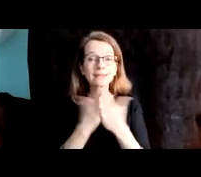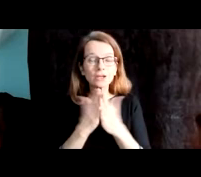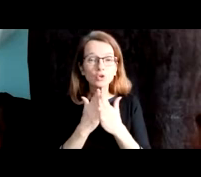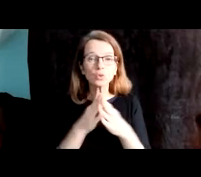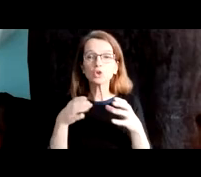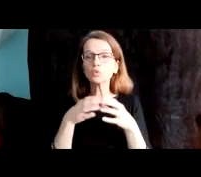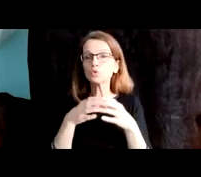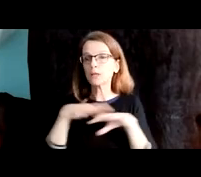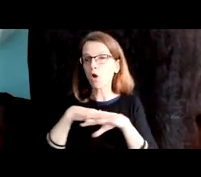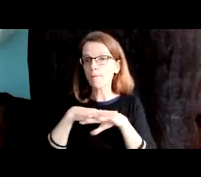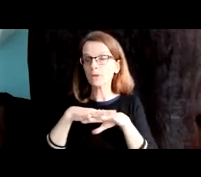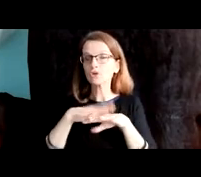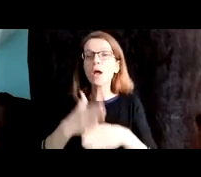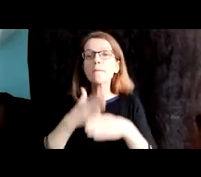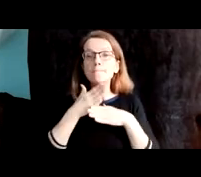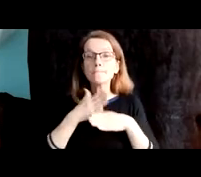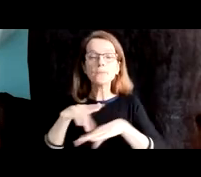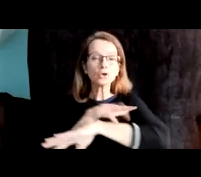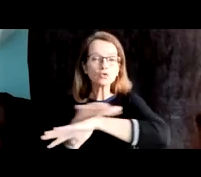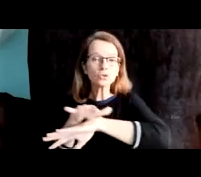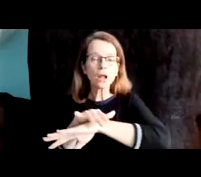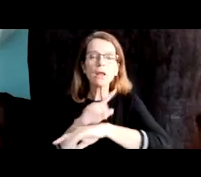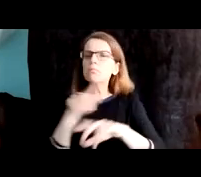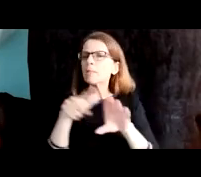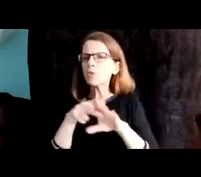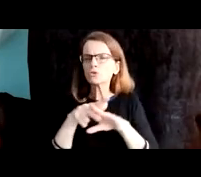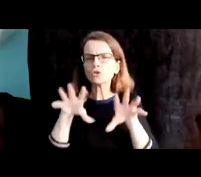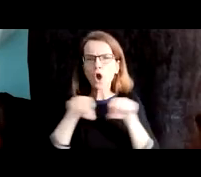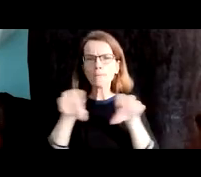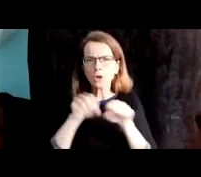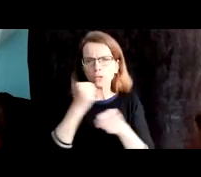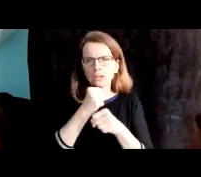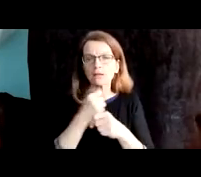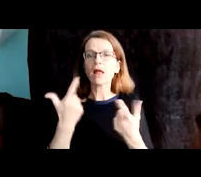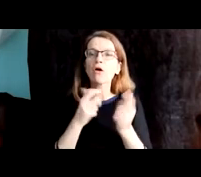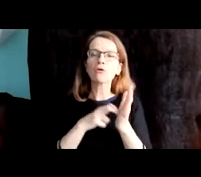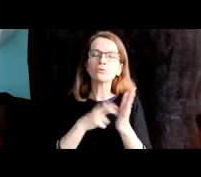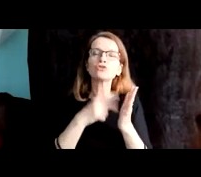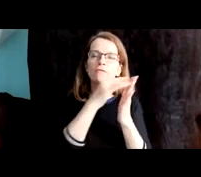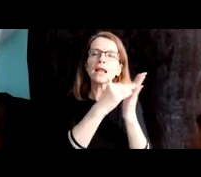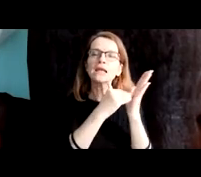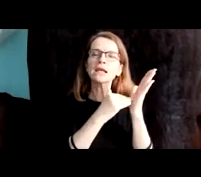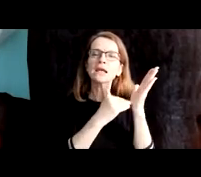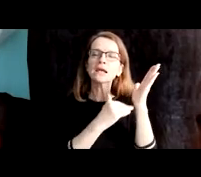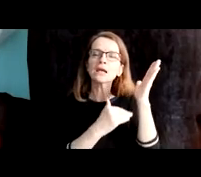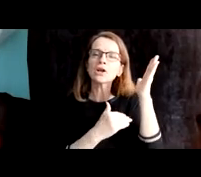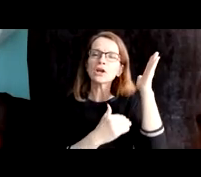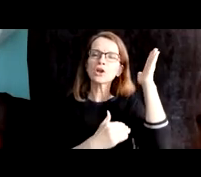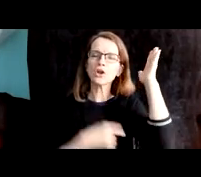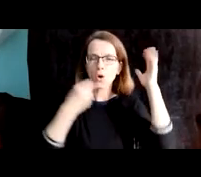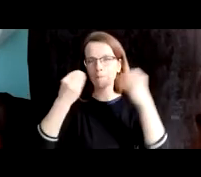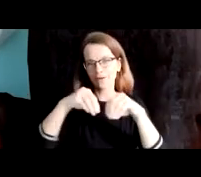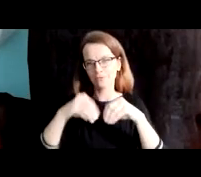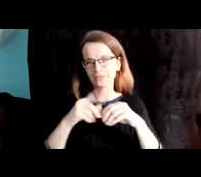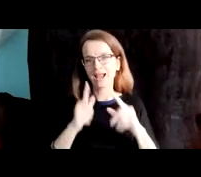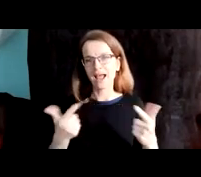pomočjo računalnika, nemotenega upravljanja svojega dela in še dolgo bi lahko naštevala, kaj vse je mogoče narediti s prilagojeno